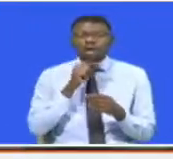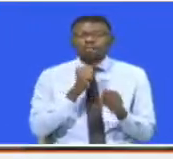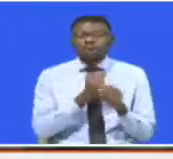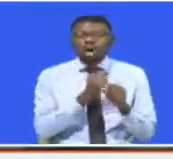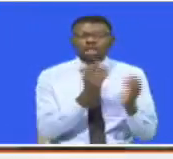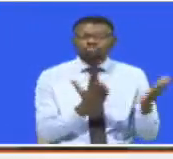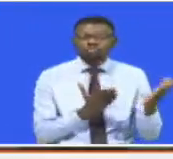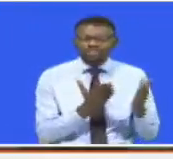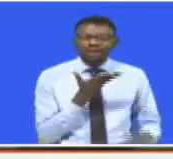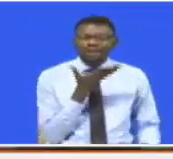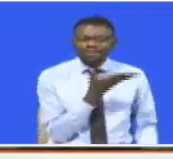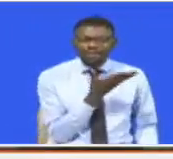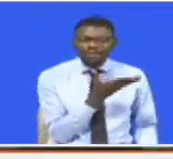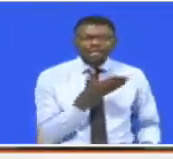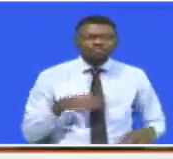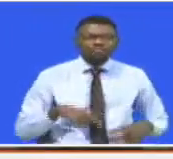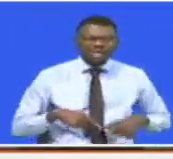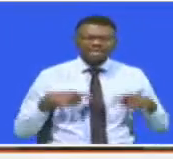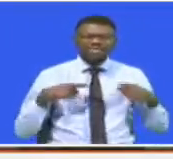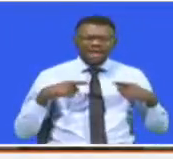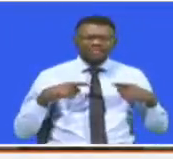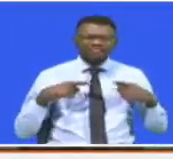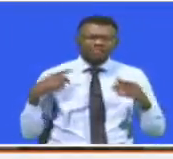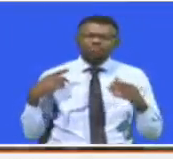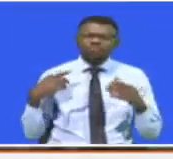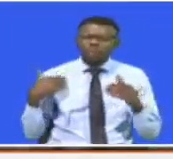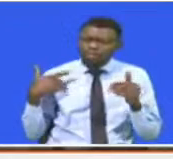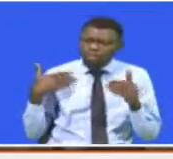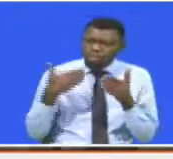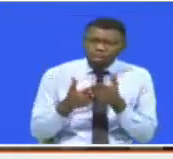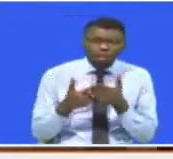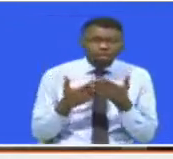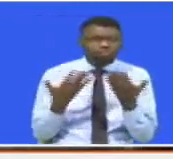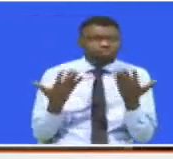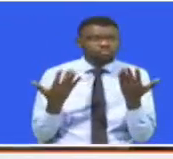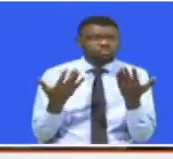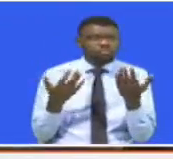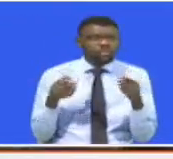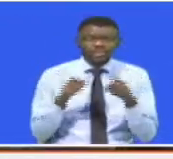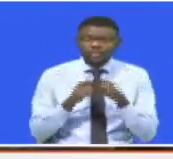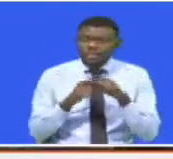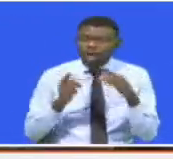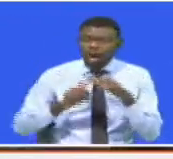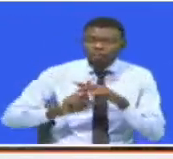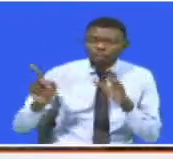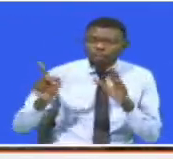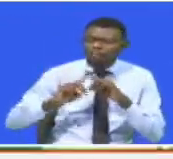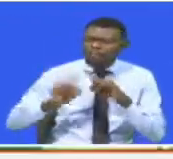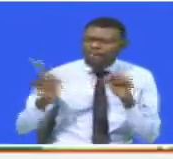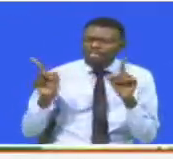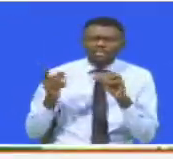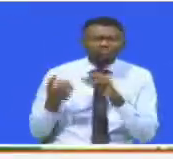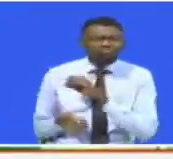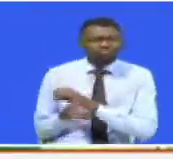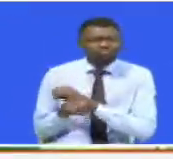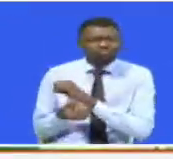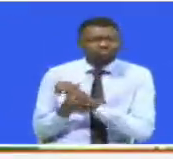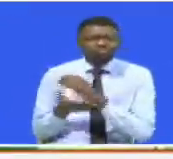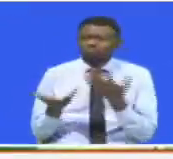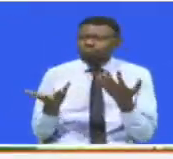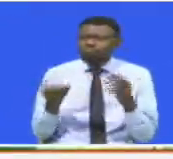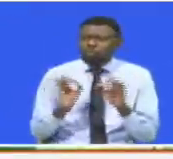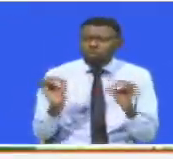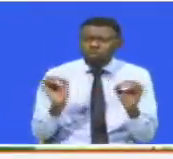nyumbani ambaye amekuwa kishi kwa nyumba hiyo hapatikani. Na japo hakutoa taarifa zaidi kuhusiana na kupotea kwa mhudumu